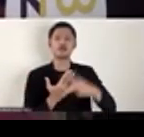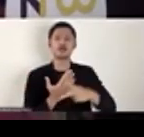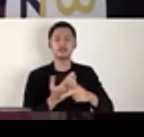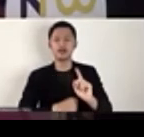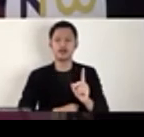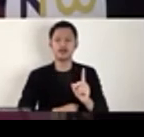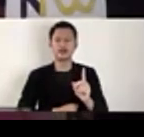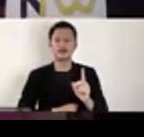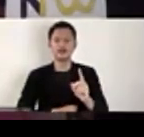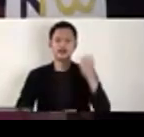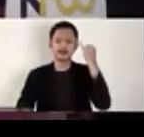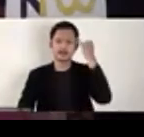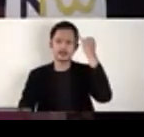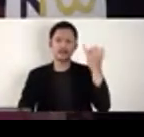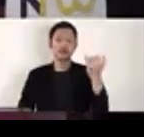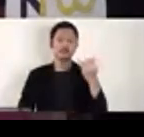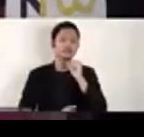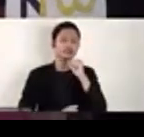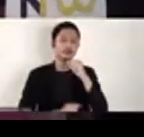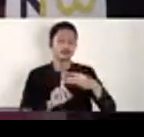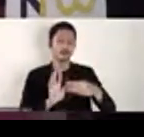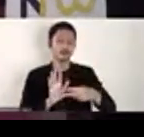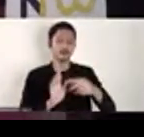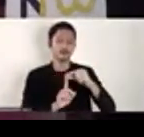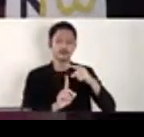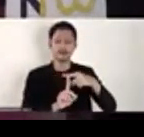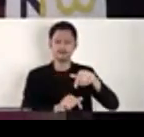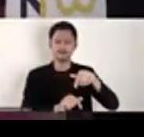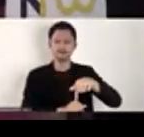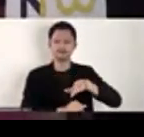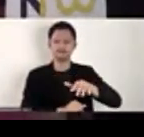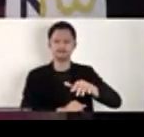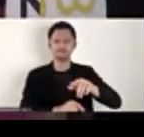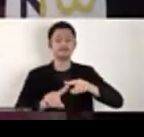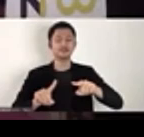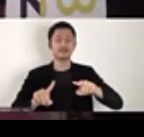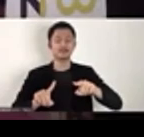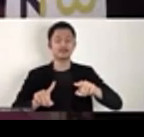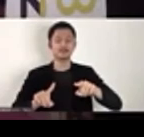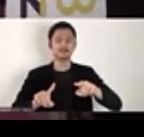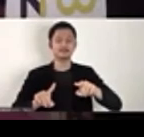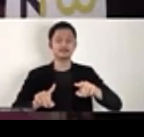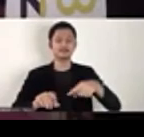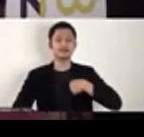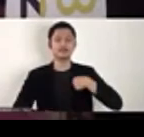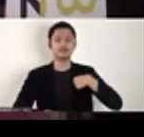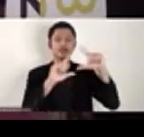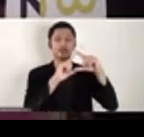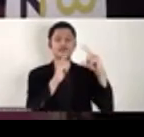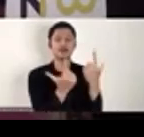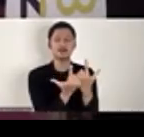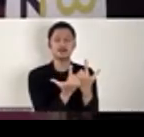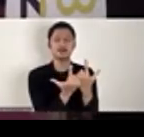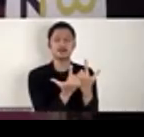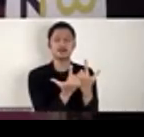digagas di AB untuk BNPT sendiri Sementara untuk Kementerian lembaga tentunya selama ini